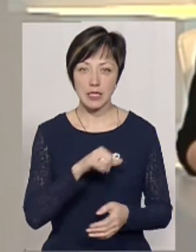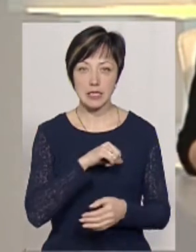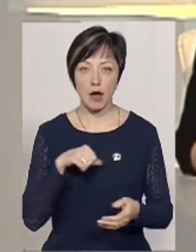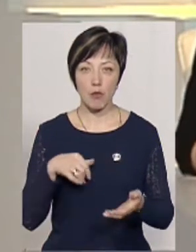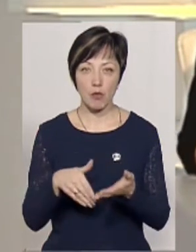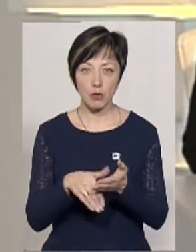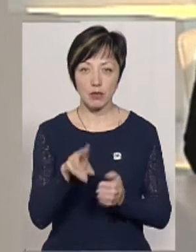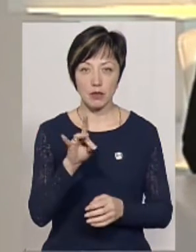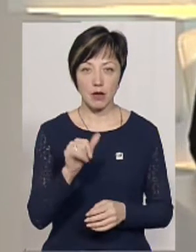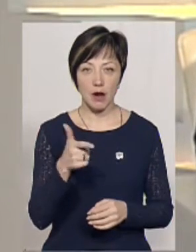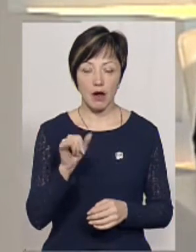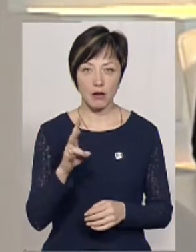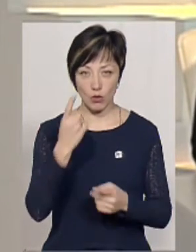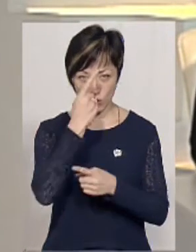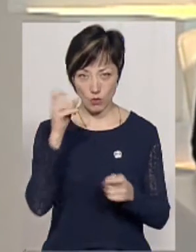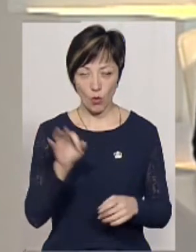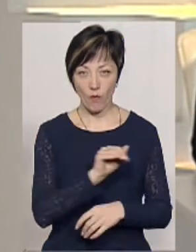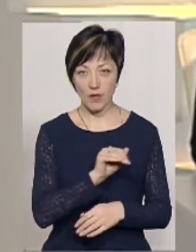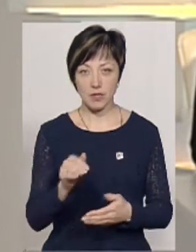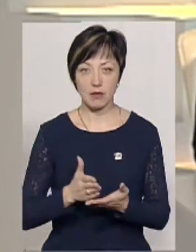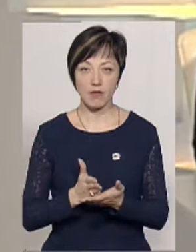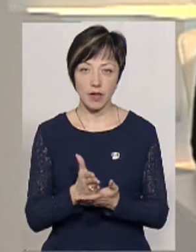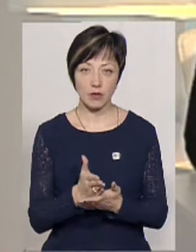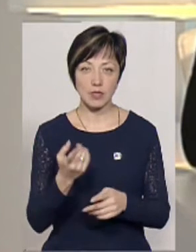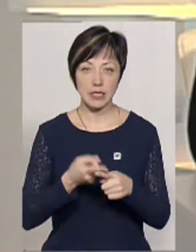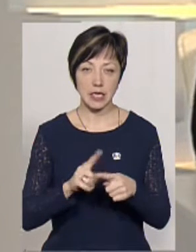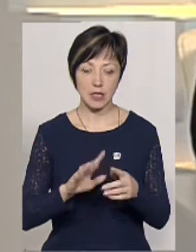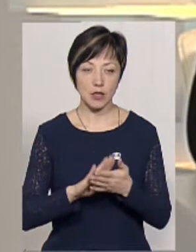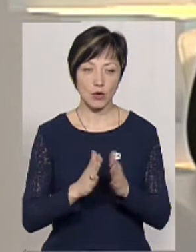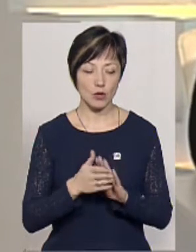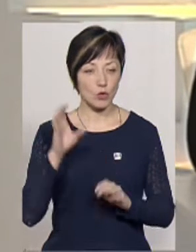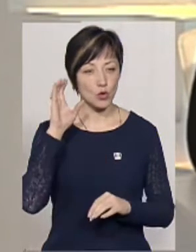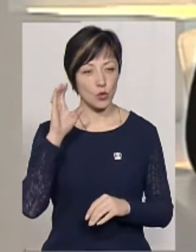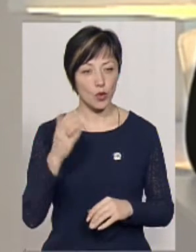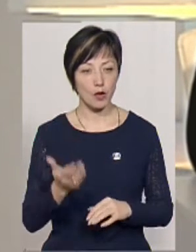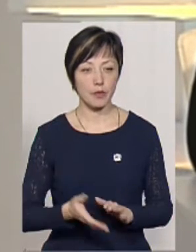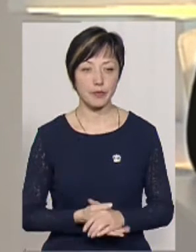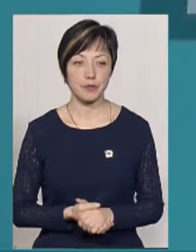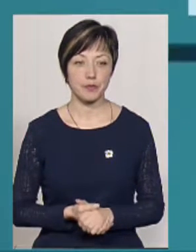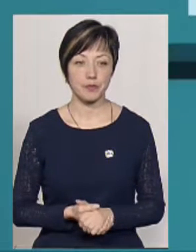«Самопоміч» Олександр Драган озвучив офіційну версію політсили щодо цієї ситуації. Послухаємо його.